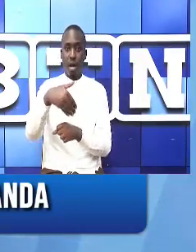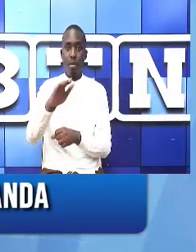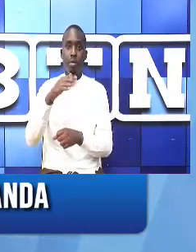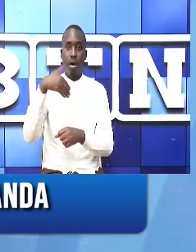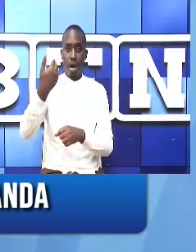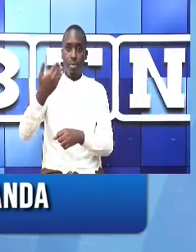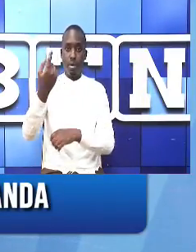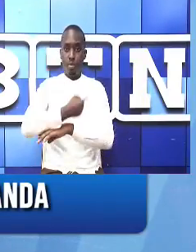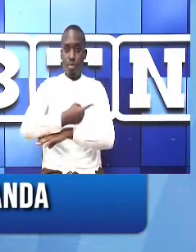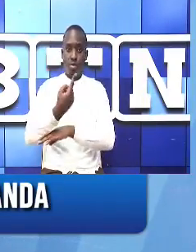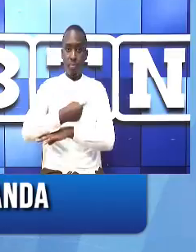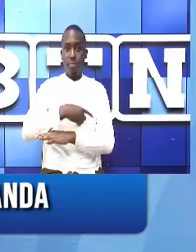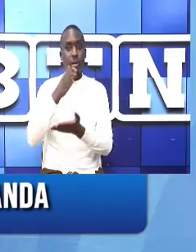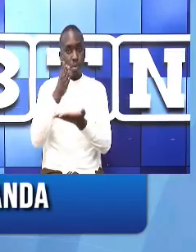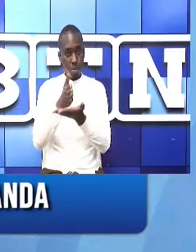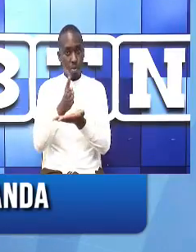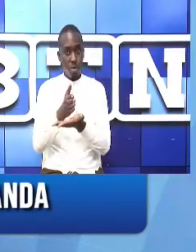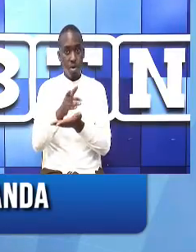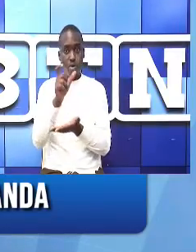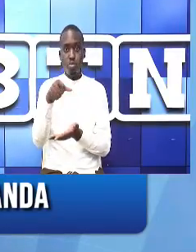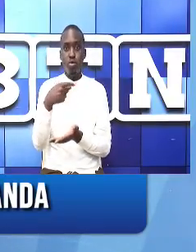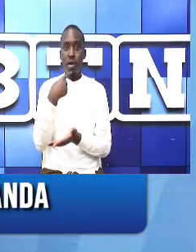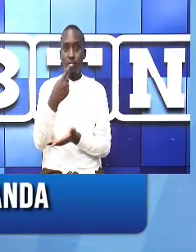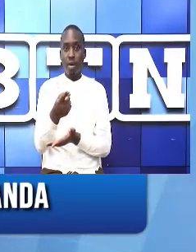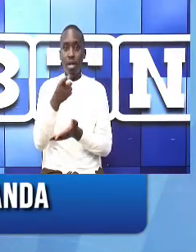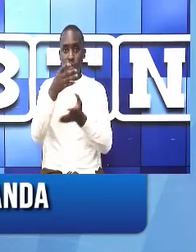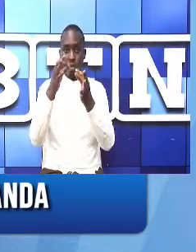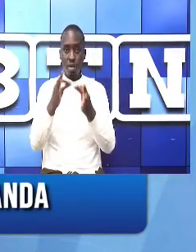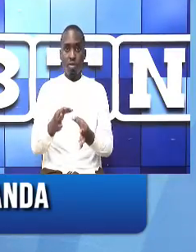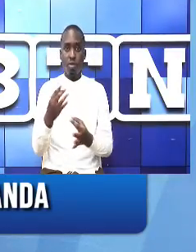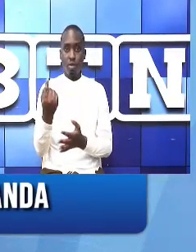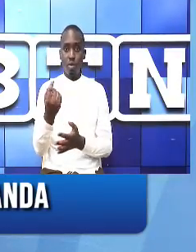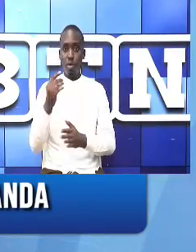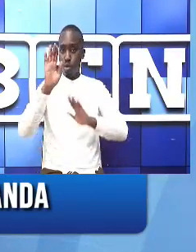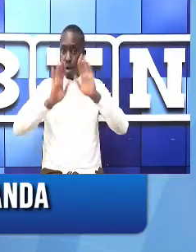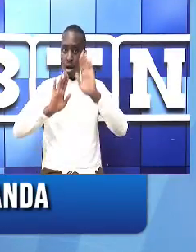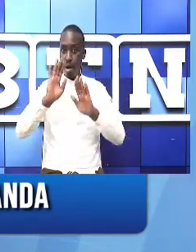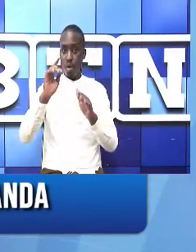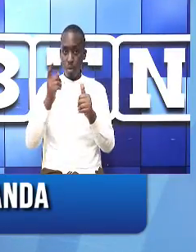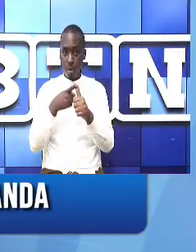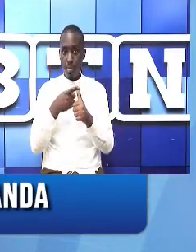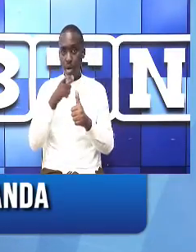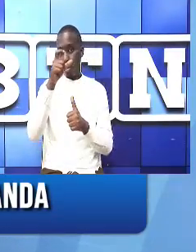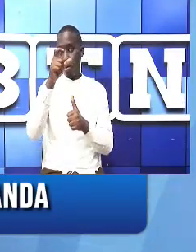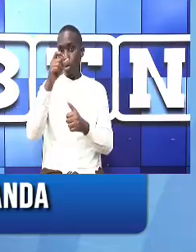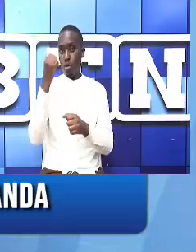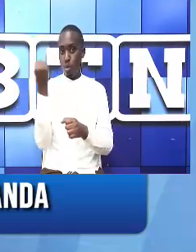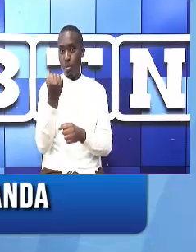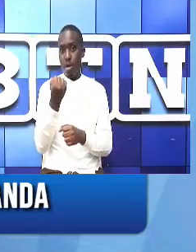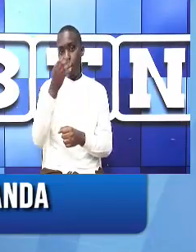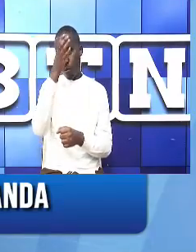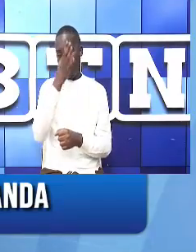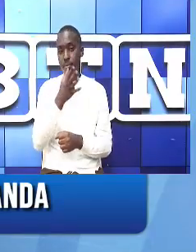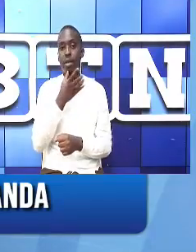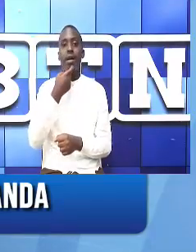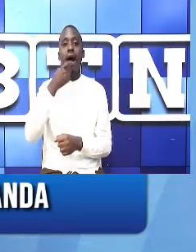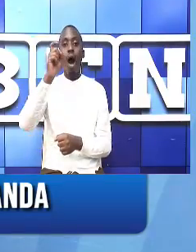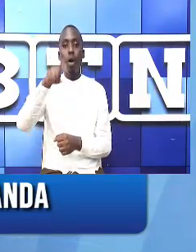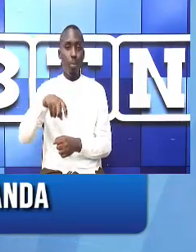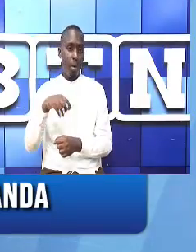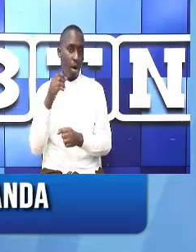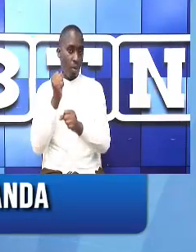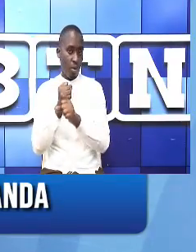munsi by'ukuri unavuga ko ako ngako ariko ari rwo ruhare rwa mbere rukomeye rw'umubyeyi agomba